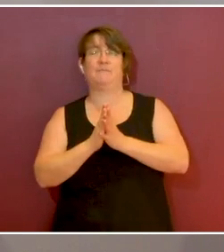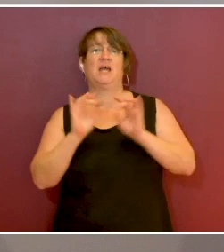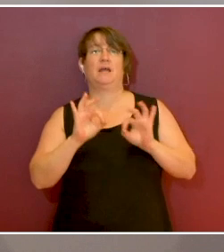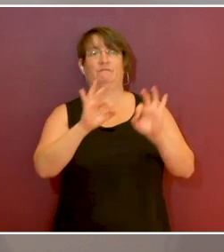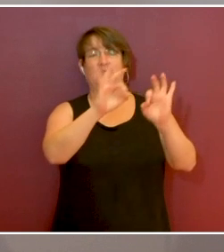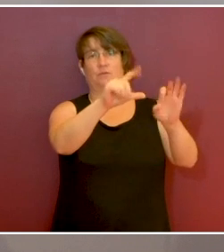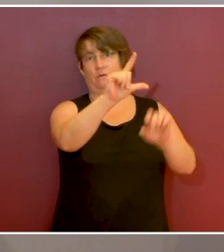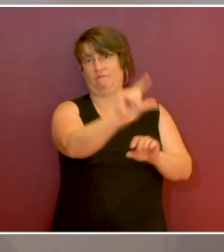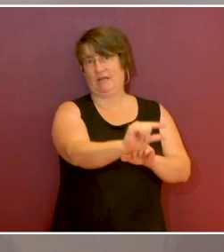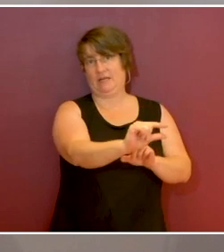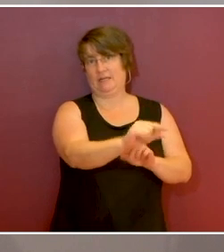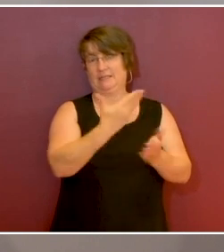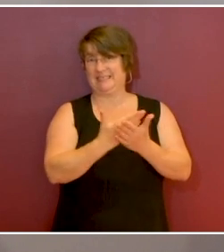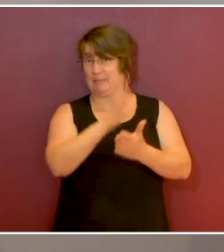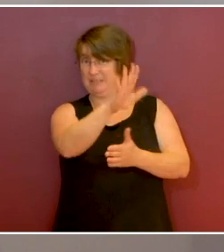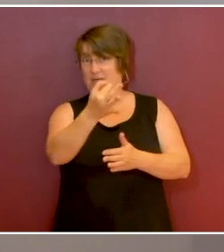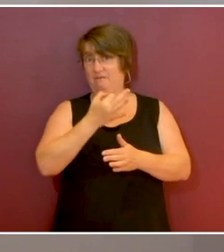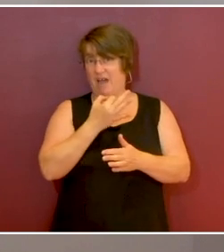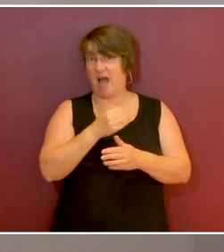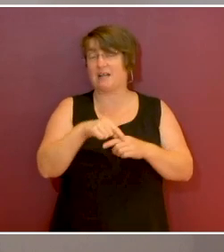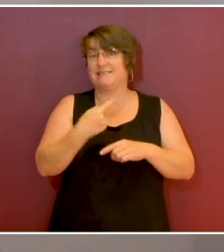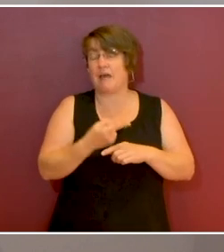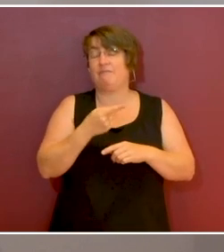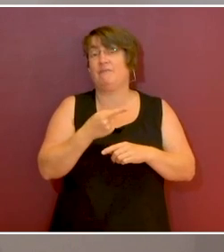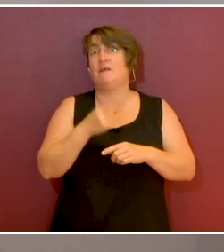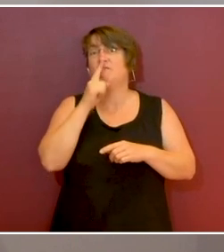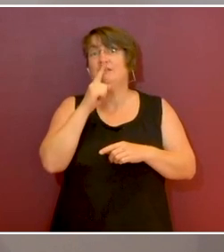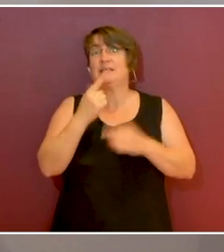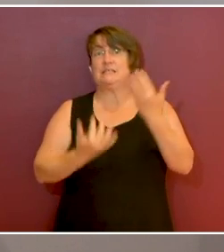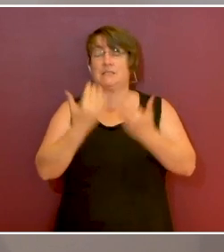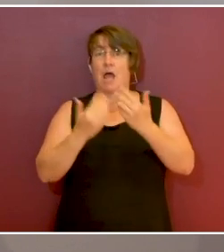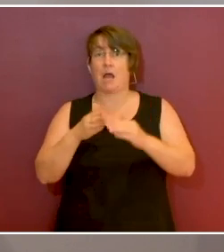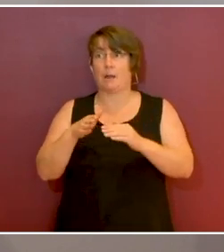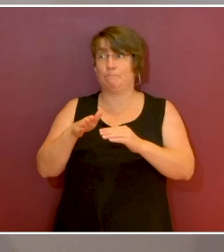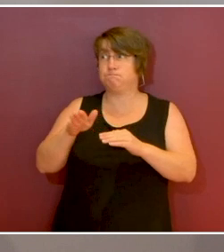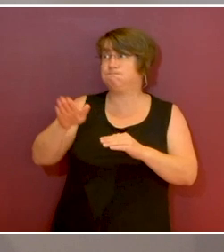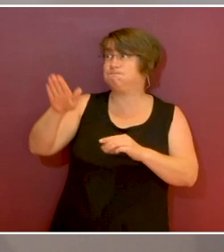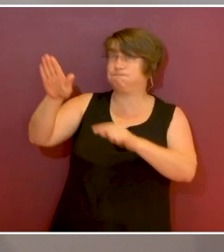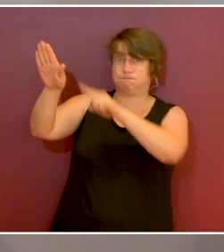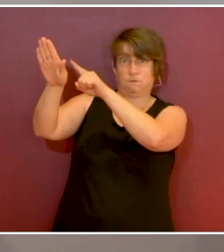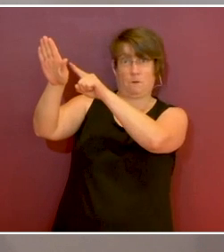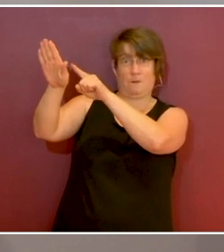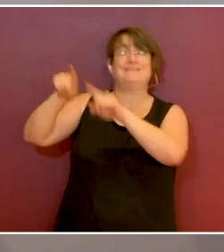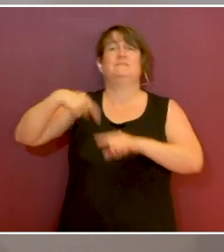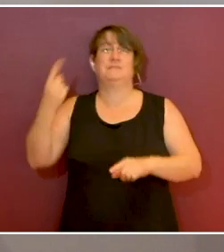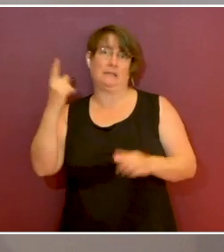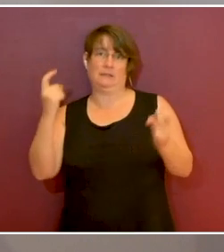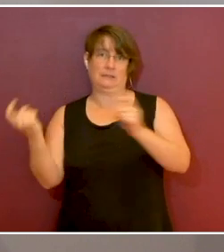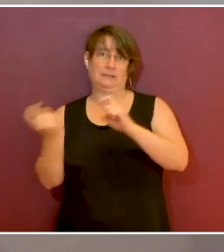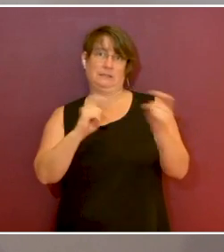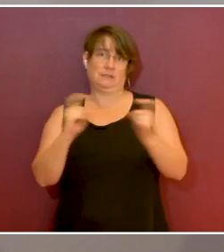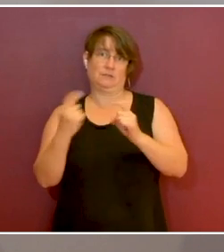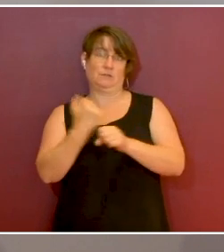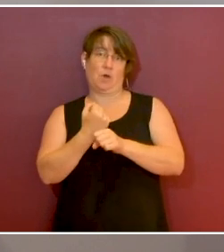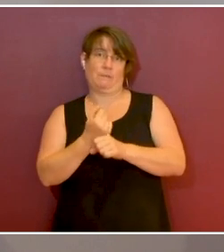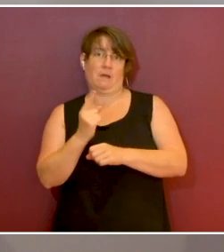stellen, erst stellen, wenn die Zahlen deutlich ansteigen. Und dann müssen wir das diskutieren, inwieweit das gewünscht ist